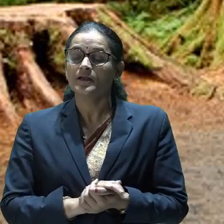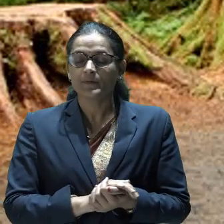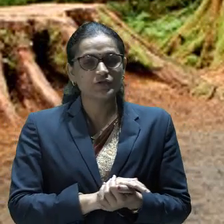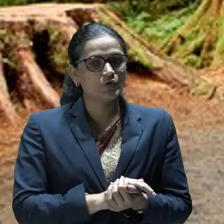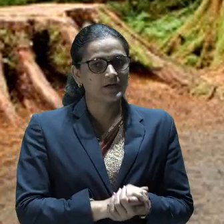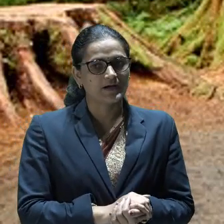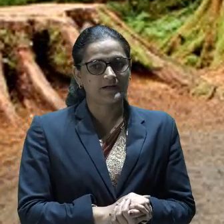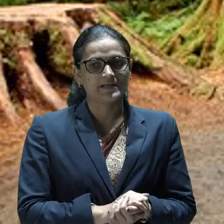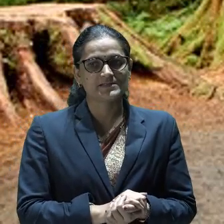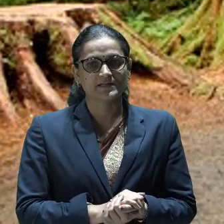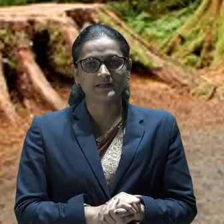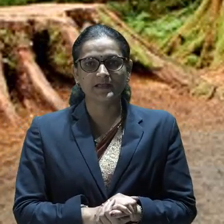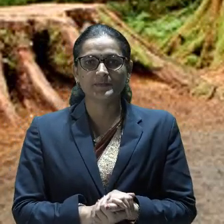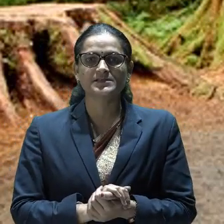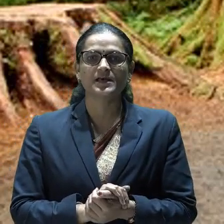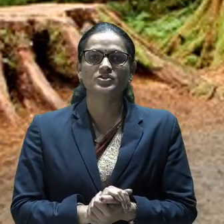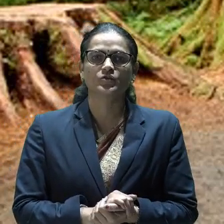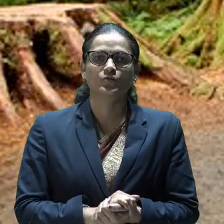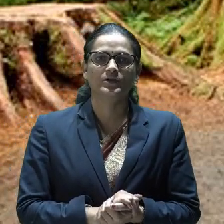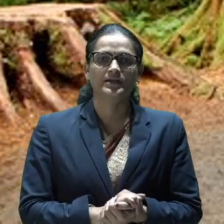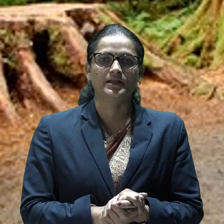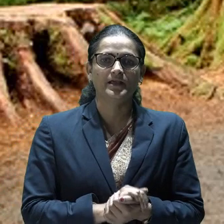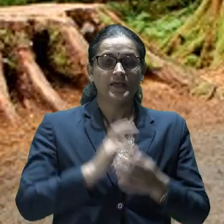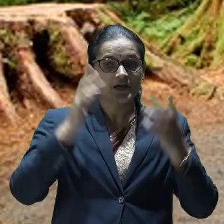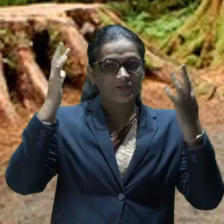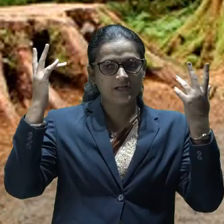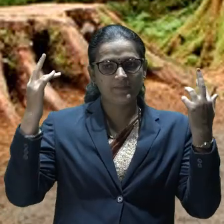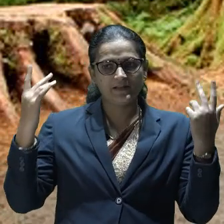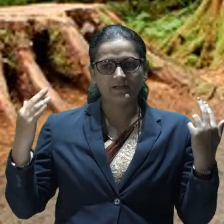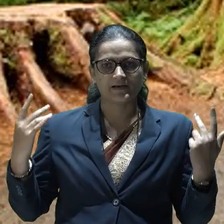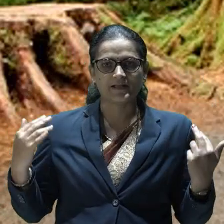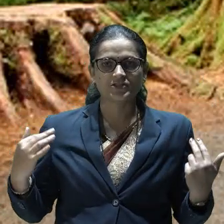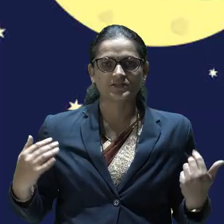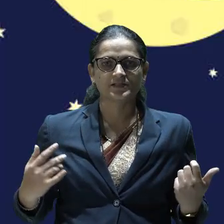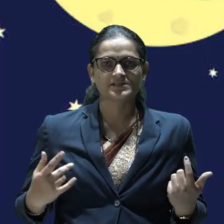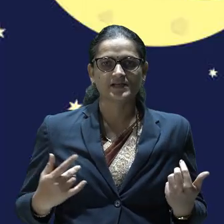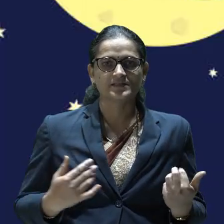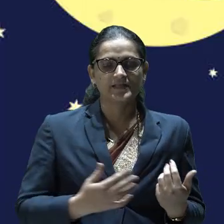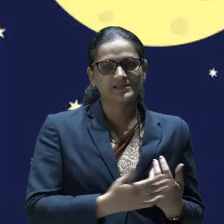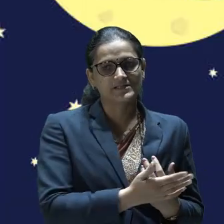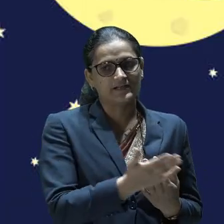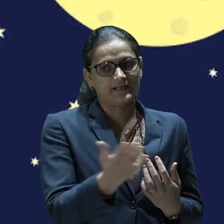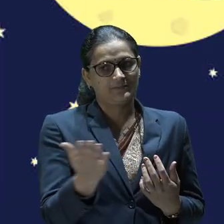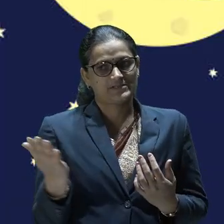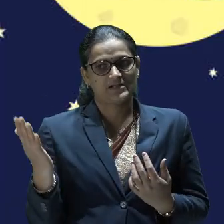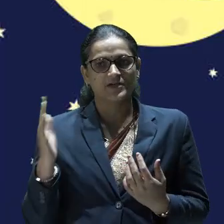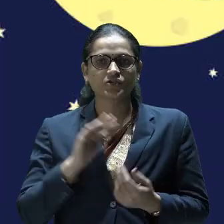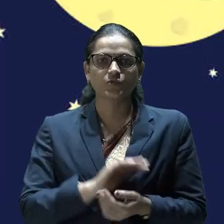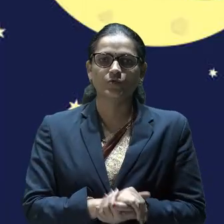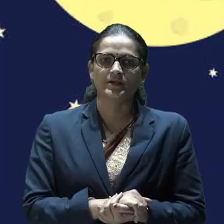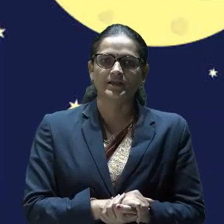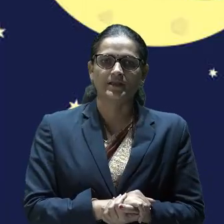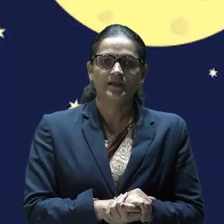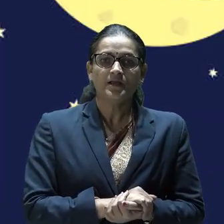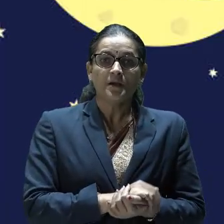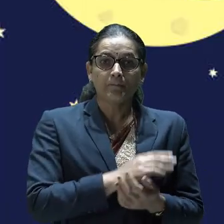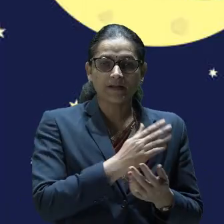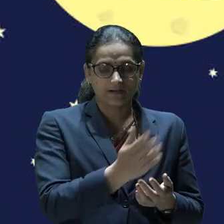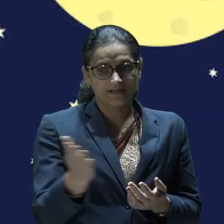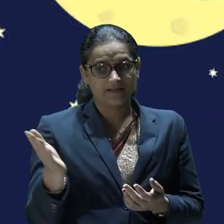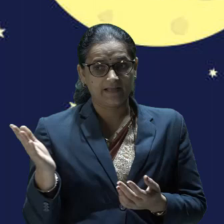गाणे मंजुळ गाणे जगणे मजला शिकवून गेले, जिलमिलणारे चंद्र चांदणे जगणे मजला शिकवून